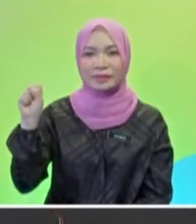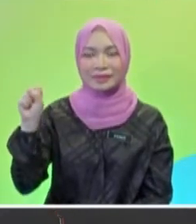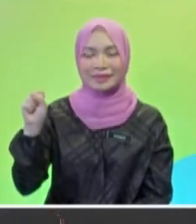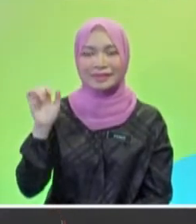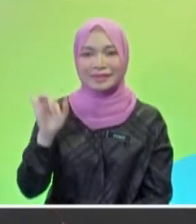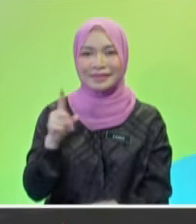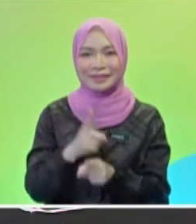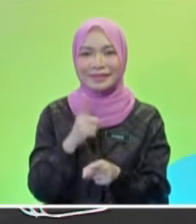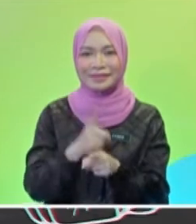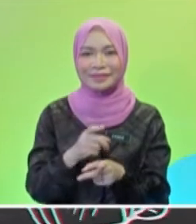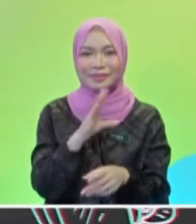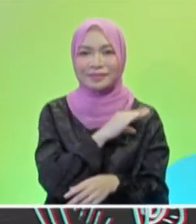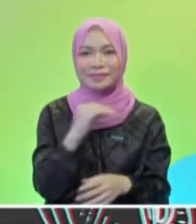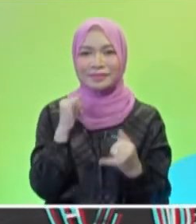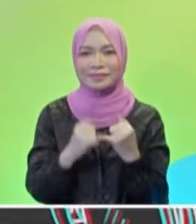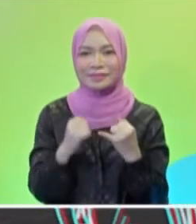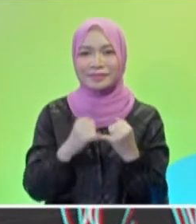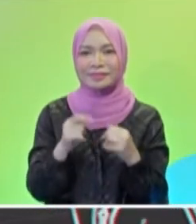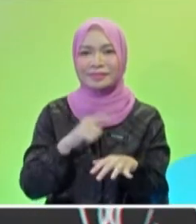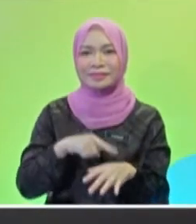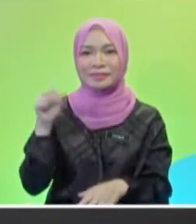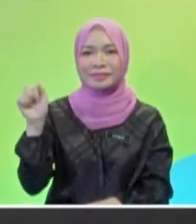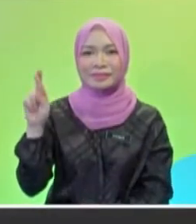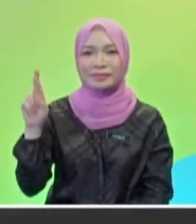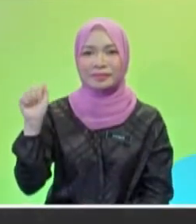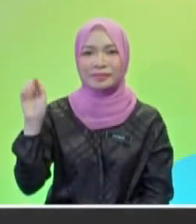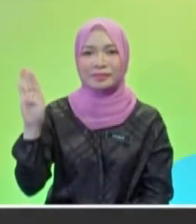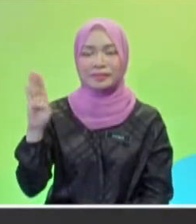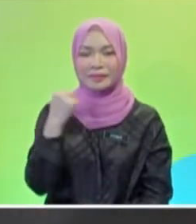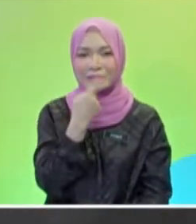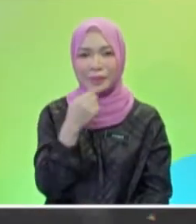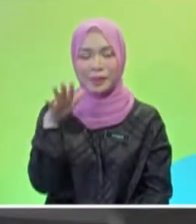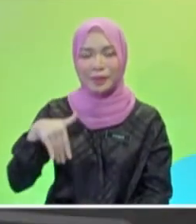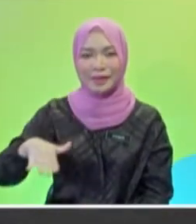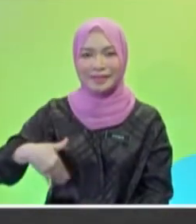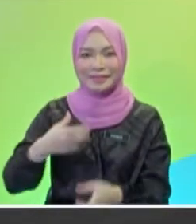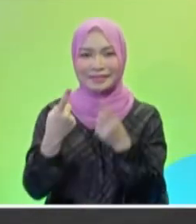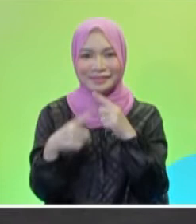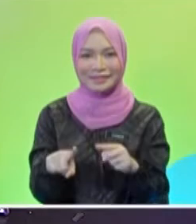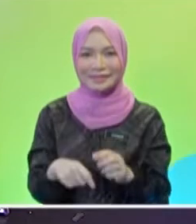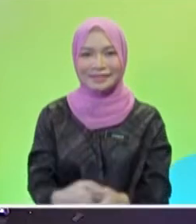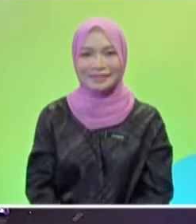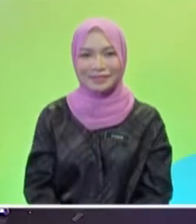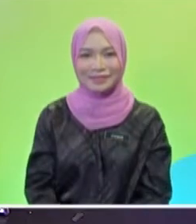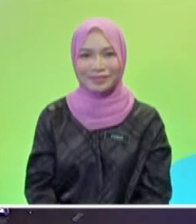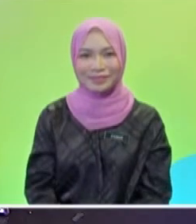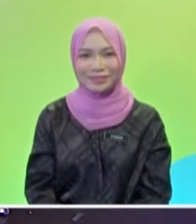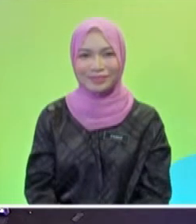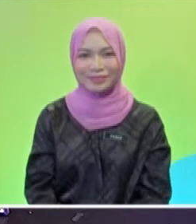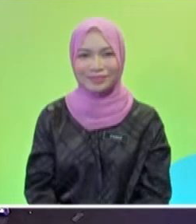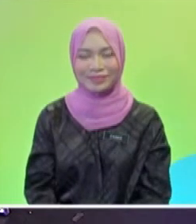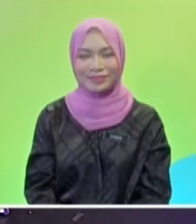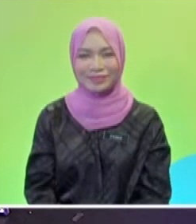yang terakhir yaitu di Arab Saudi pakai apel aku belum nyawa ada di oleh semudah dua tapi salah baru satu